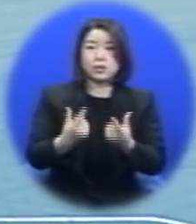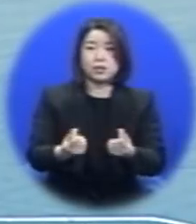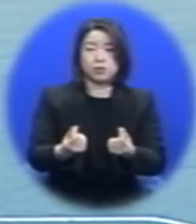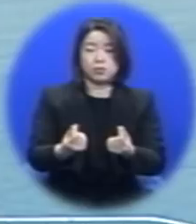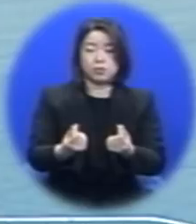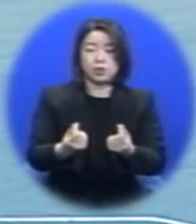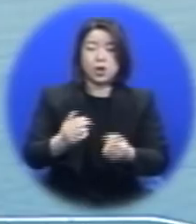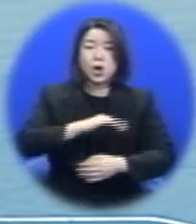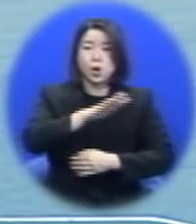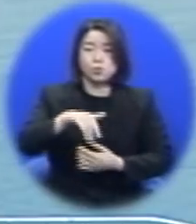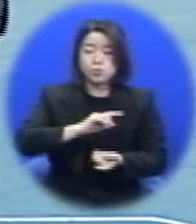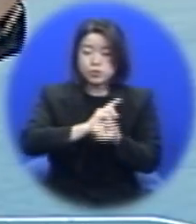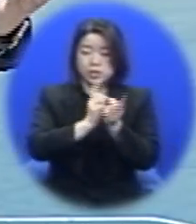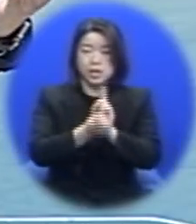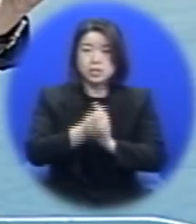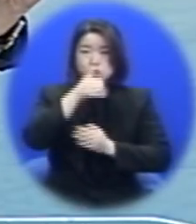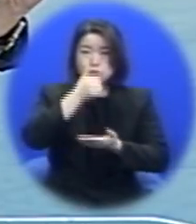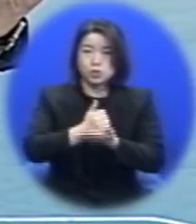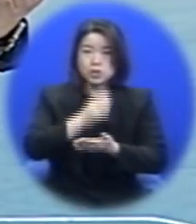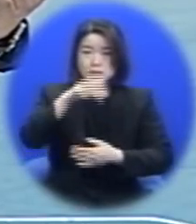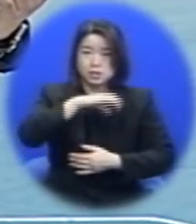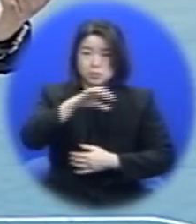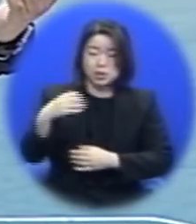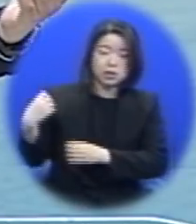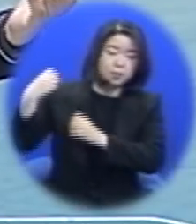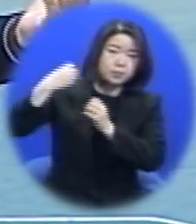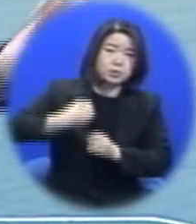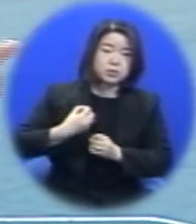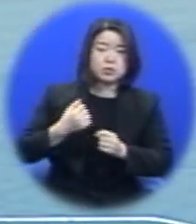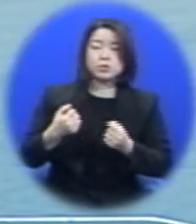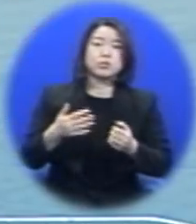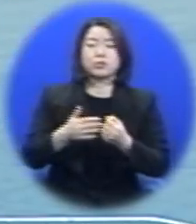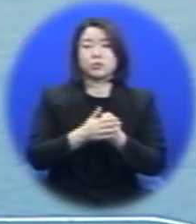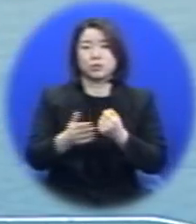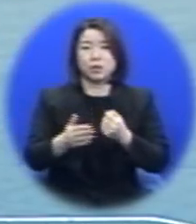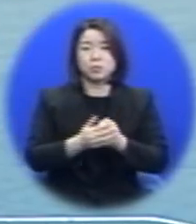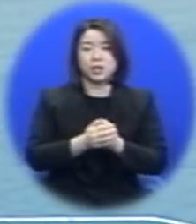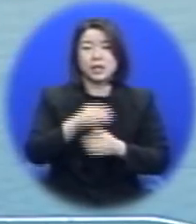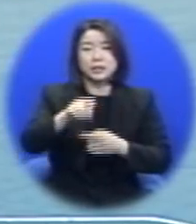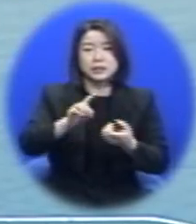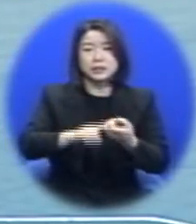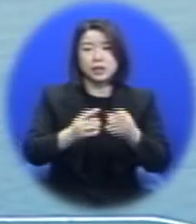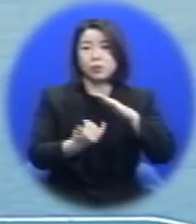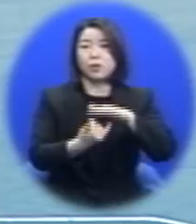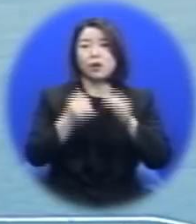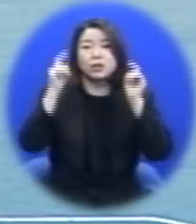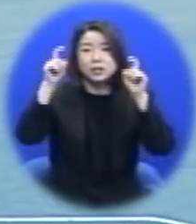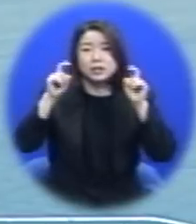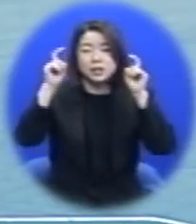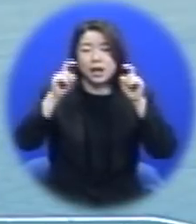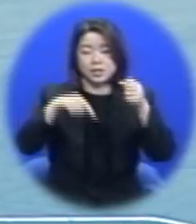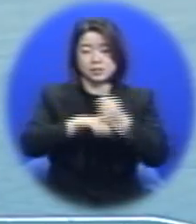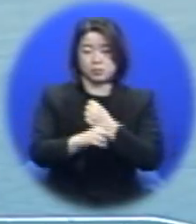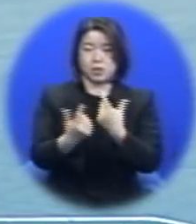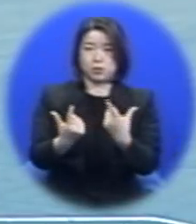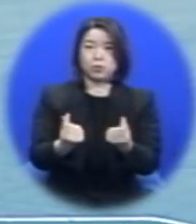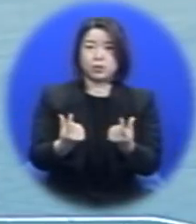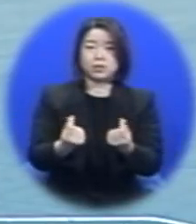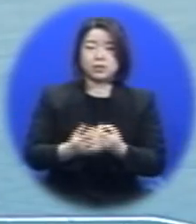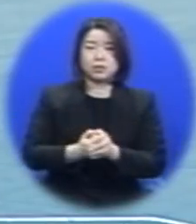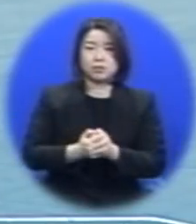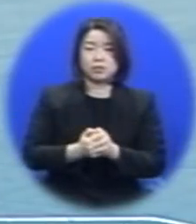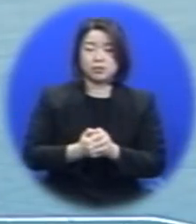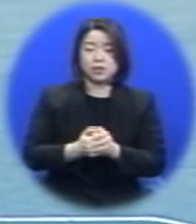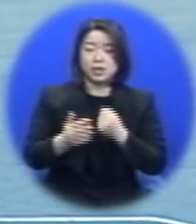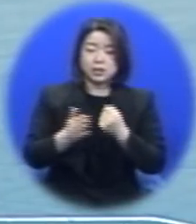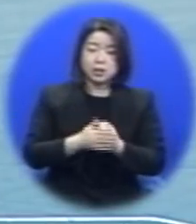지시고 예수님이 십자가에 죽으셨습니다. 이것은 그대로 어린 양인 것입니다. 그래서 세례